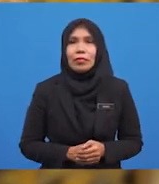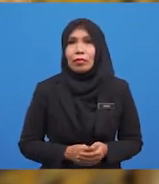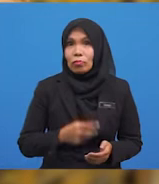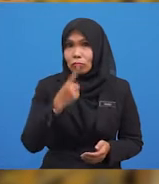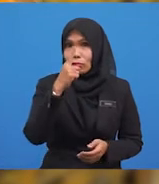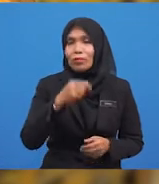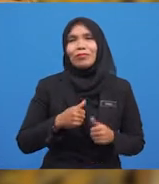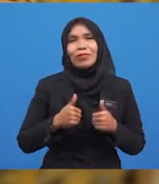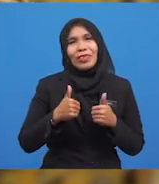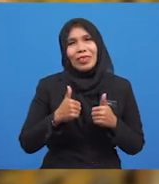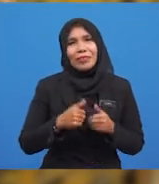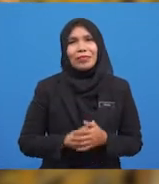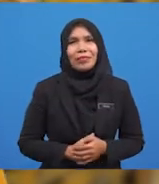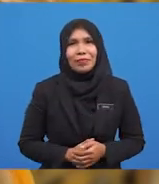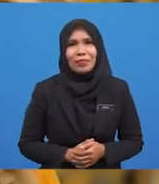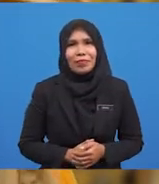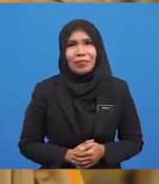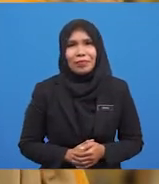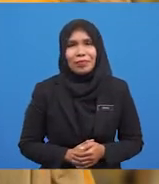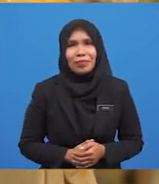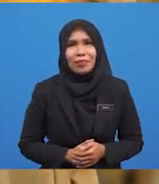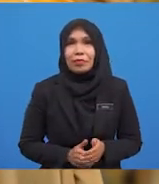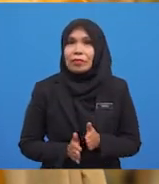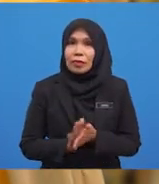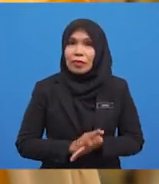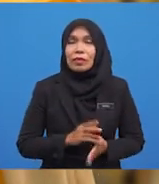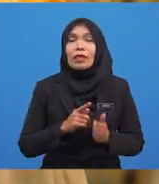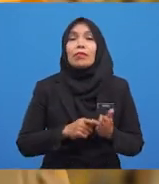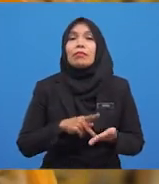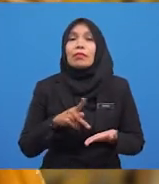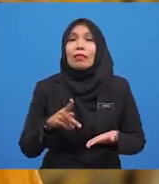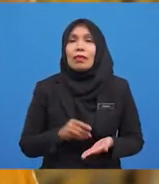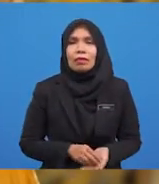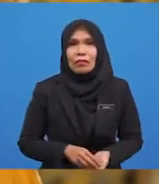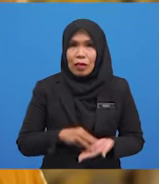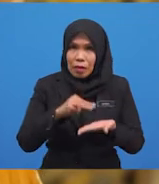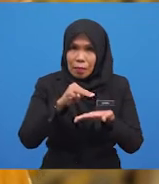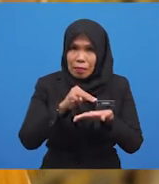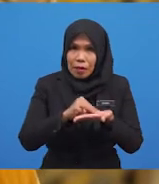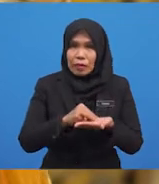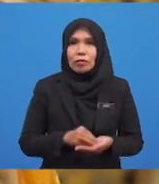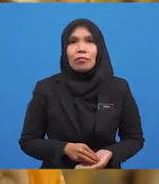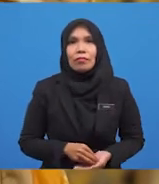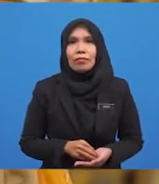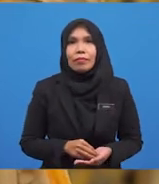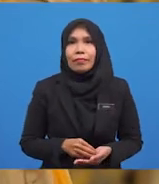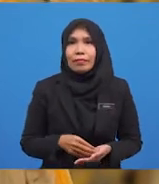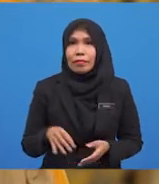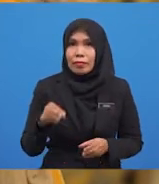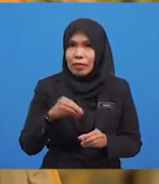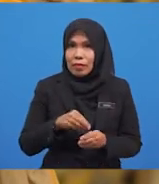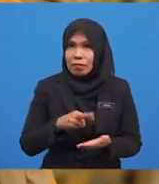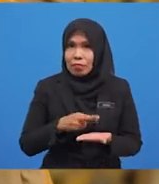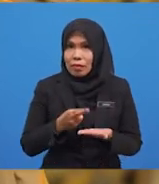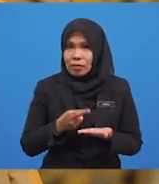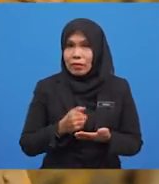sihat. Jadi, apakah pula maksud seloka ini dalam rangkap yang seterusnya? Baiklah, Cikgu